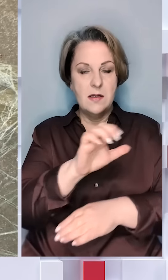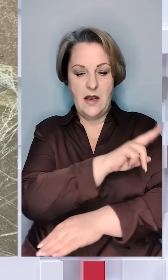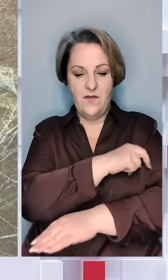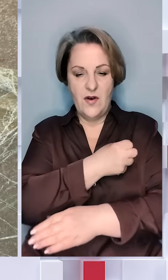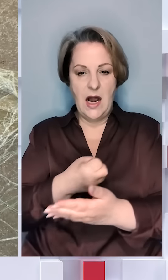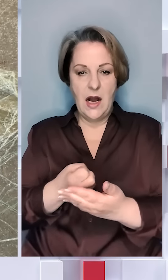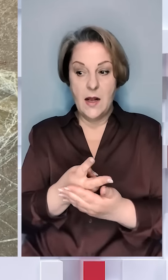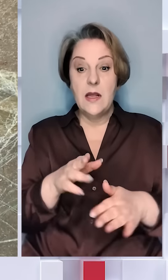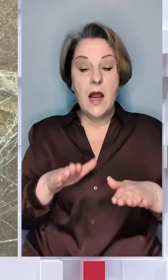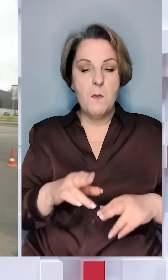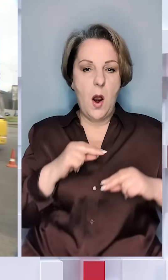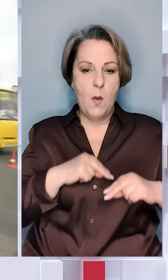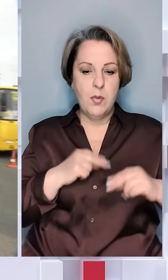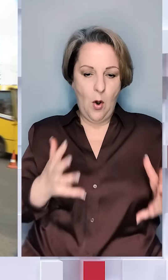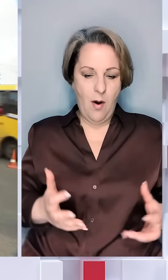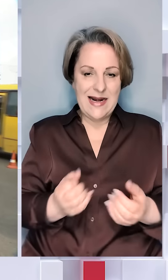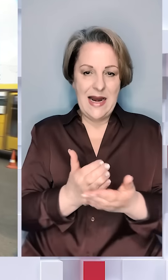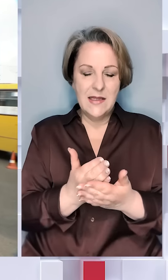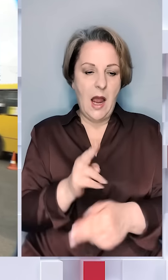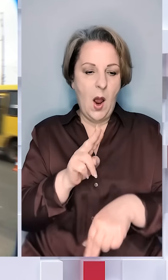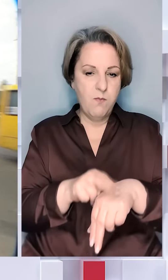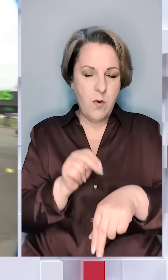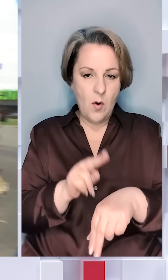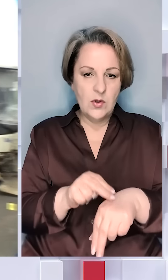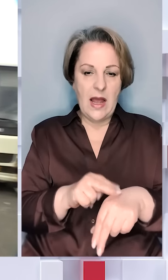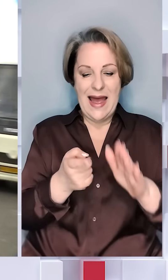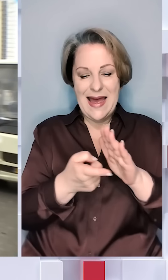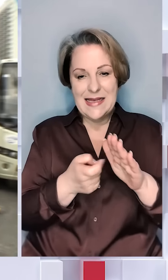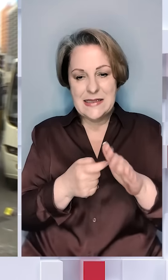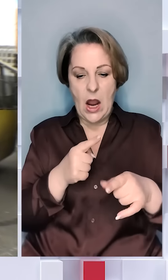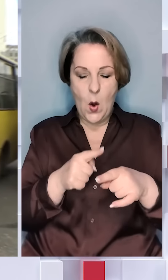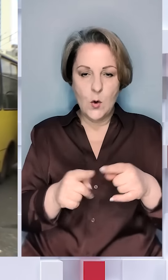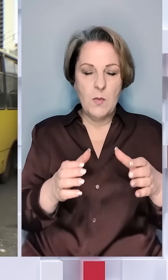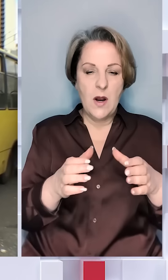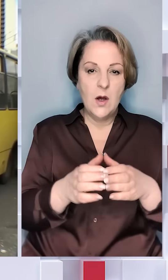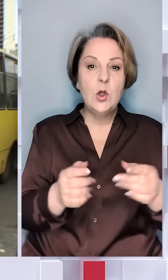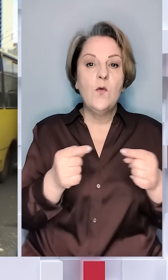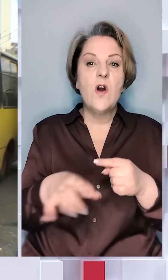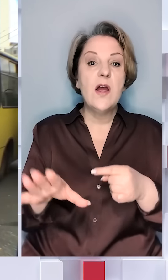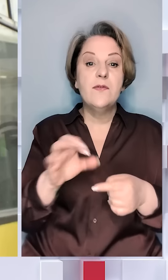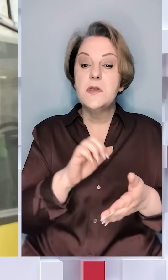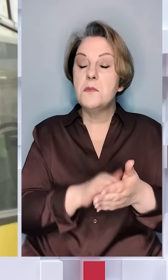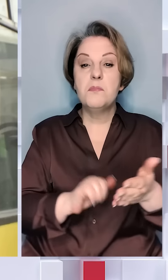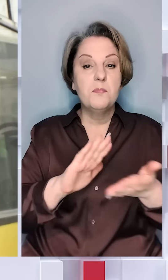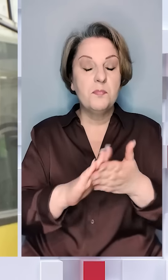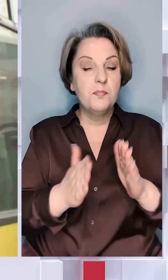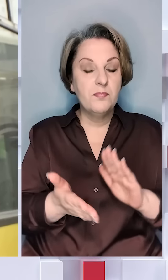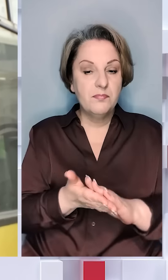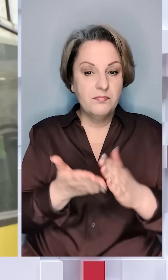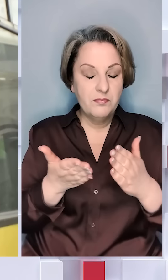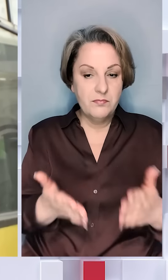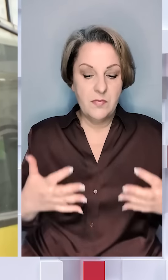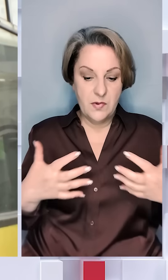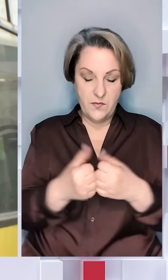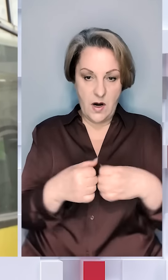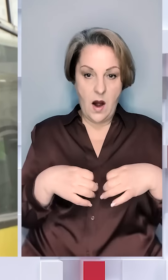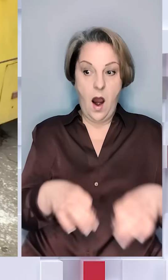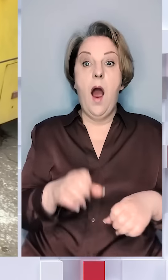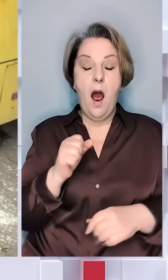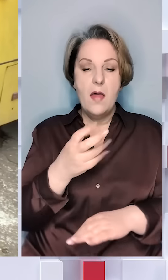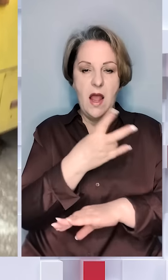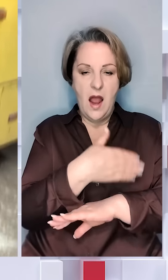до лікарень. На місці працюють рятувальники, патрульні та слідчо-оперативна група. Встановлюють усі обставини і причини аварії.